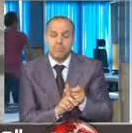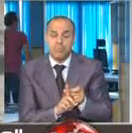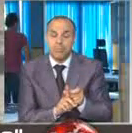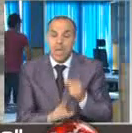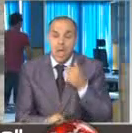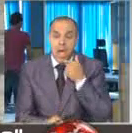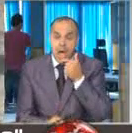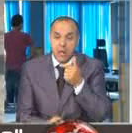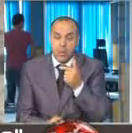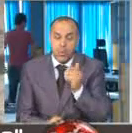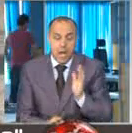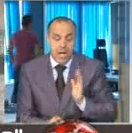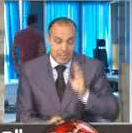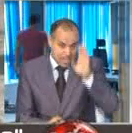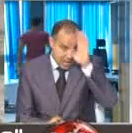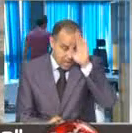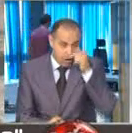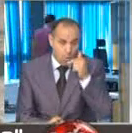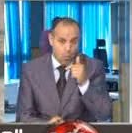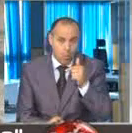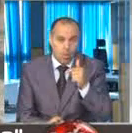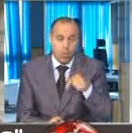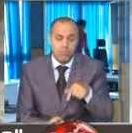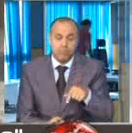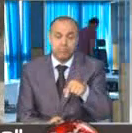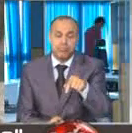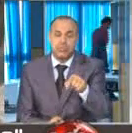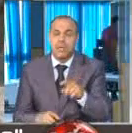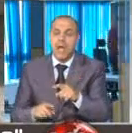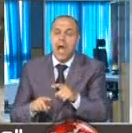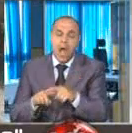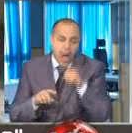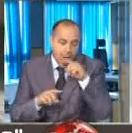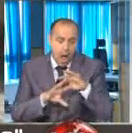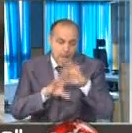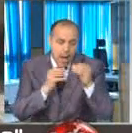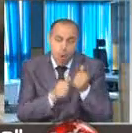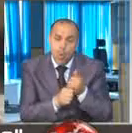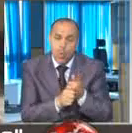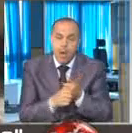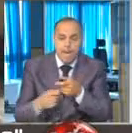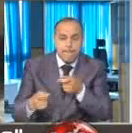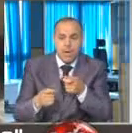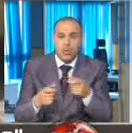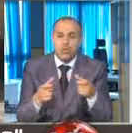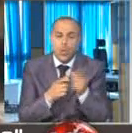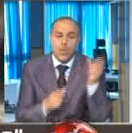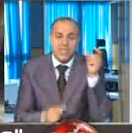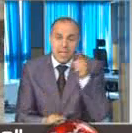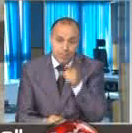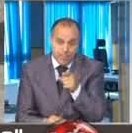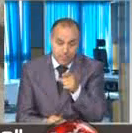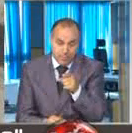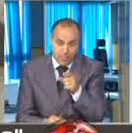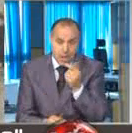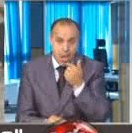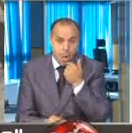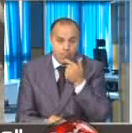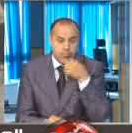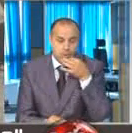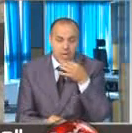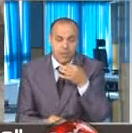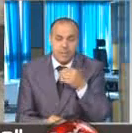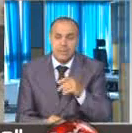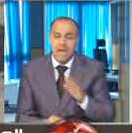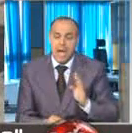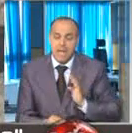أين تواصل القوات العراقية مدعومة بغارات التحالف الدولي معركتها ضد هذا التنظيم. وقال متحدث